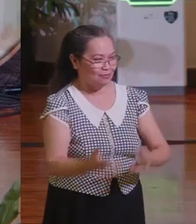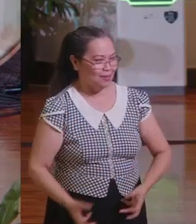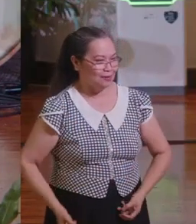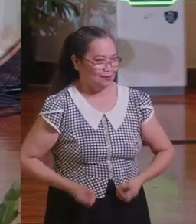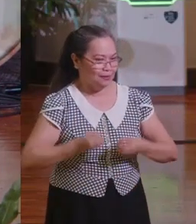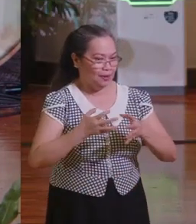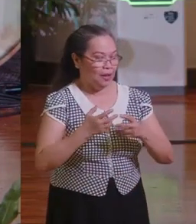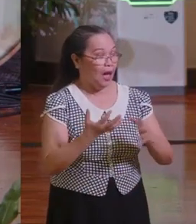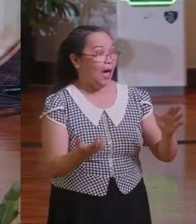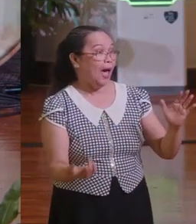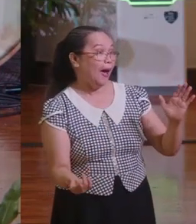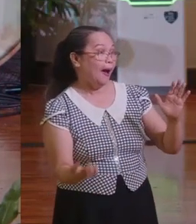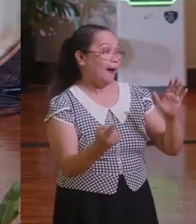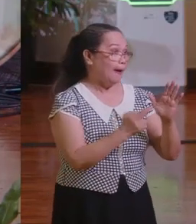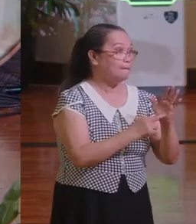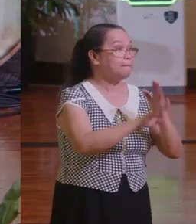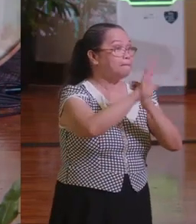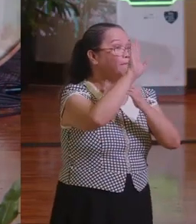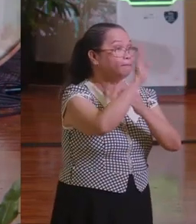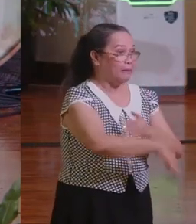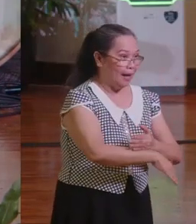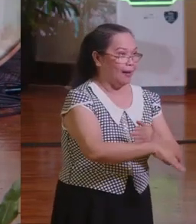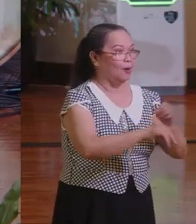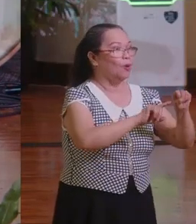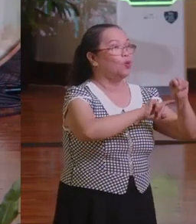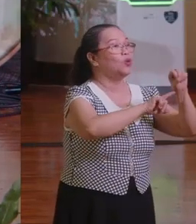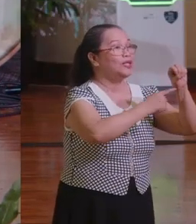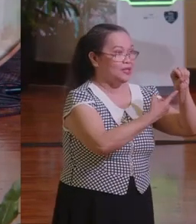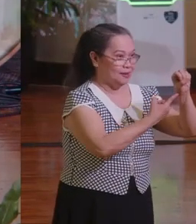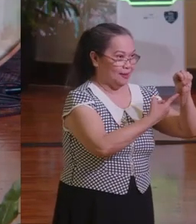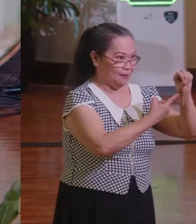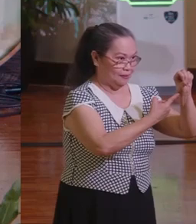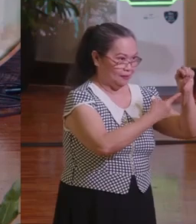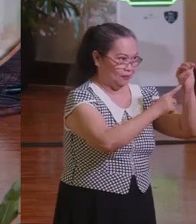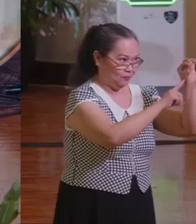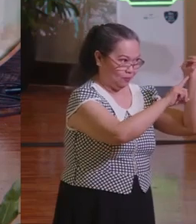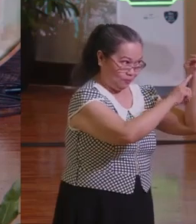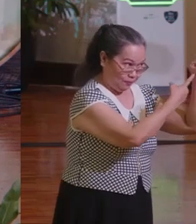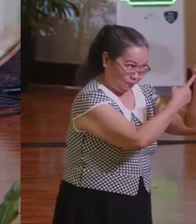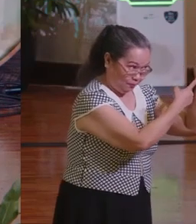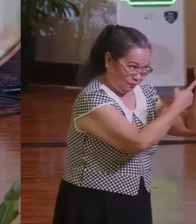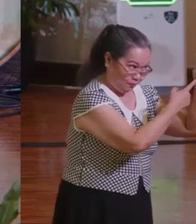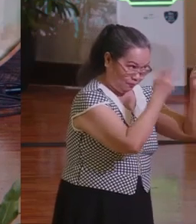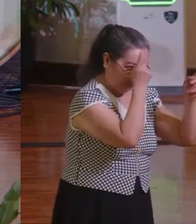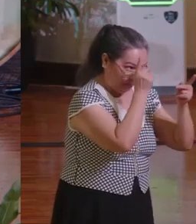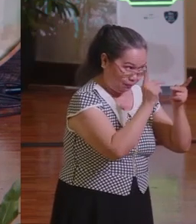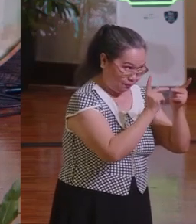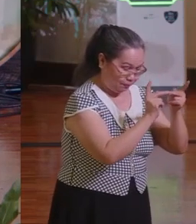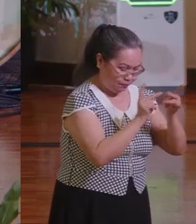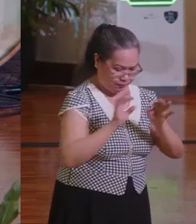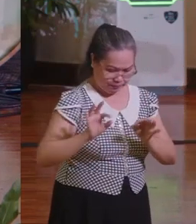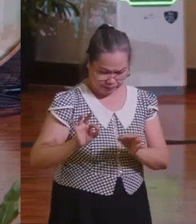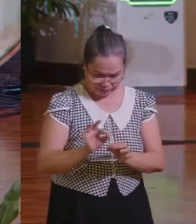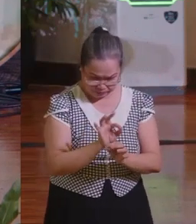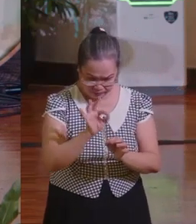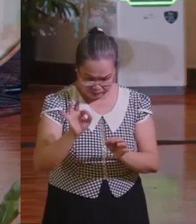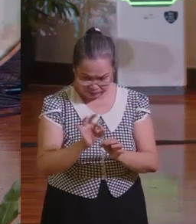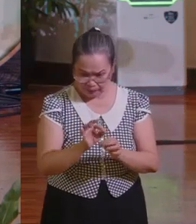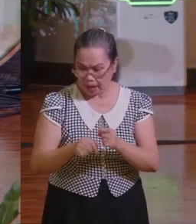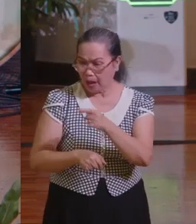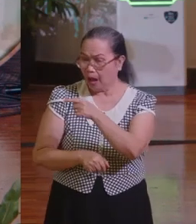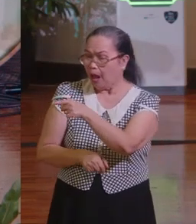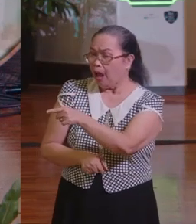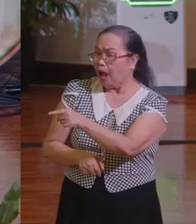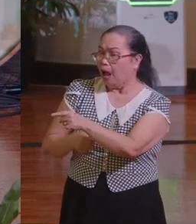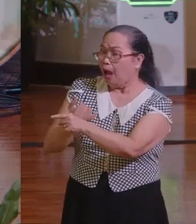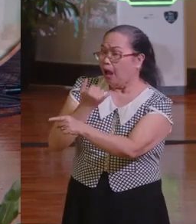is to restore, to bring back to its original condition. Ang objective po ng pagtutuwid ng kapwa